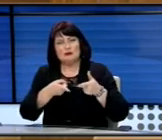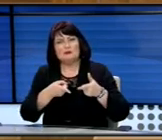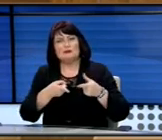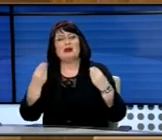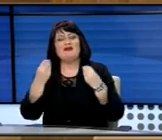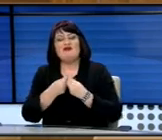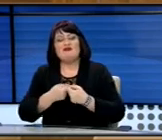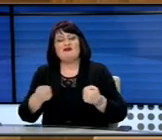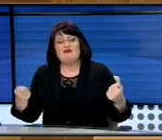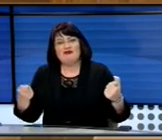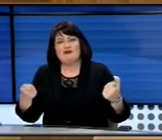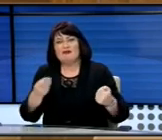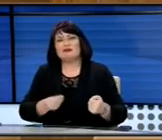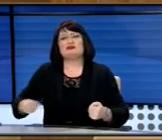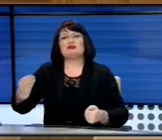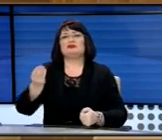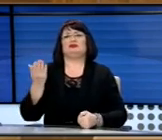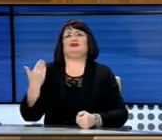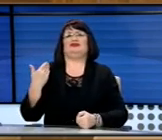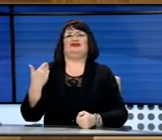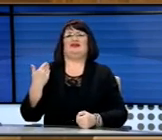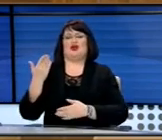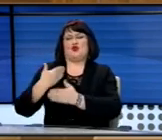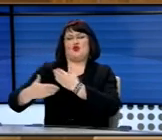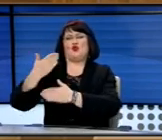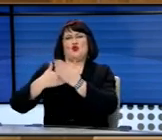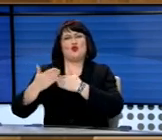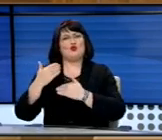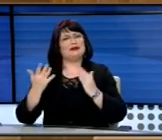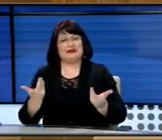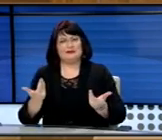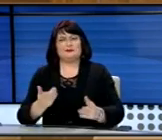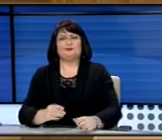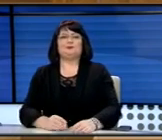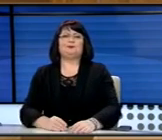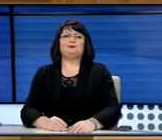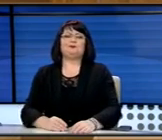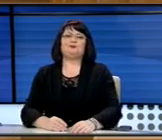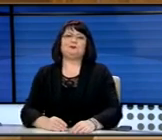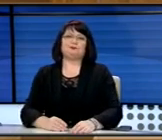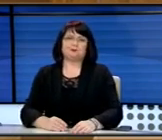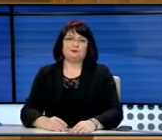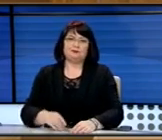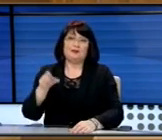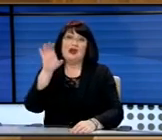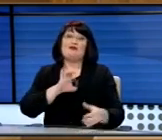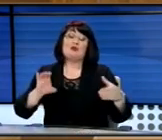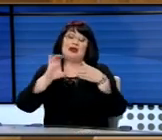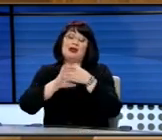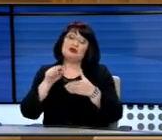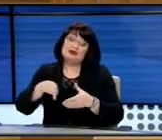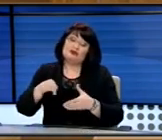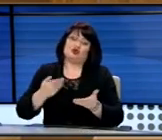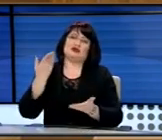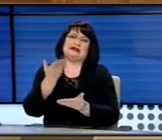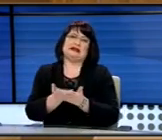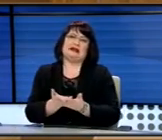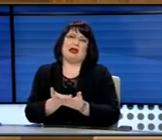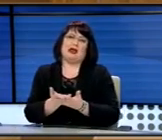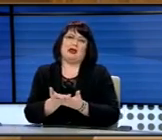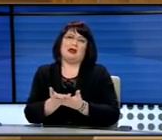πιο επεκτατική λύση των τελευταίων δεκαετιών, αφού αυτή προκρίθηκε τώρα από την Ευρωπαϊκή Ένωση.